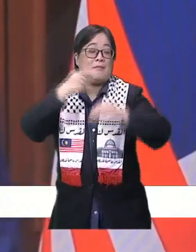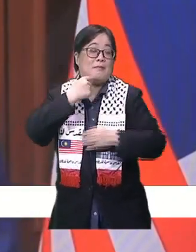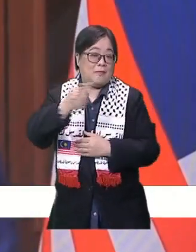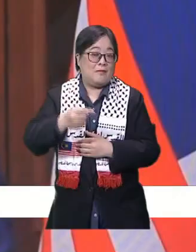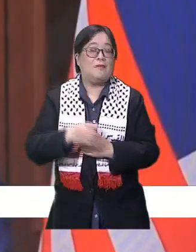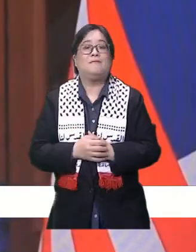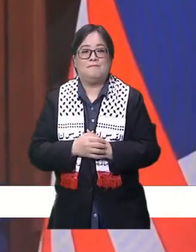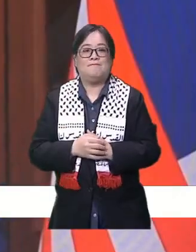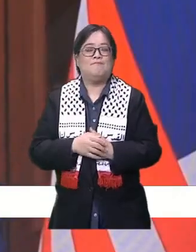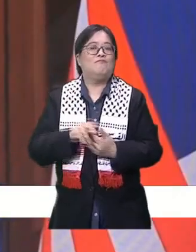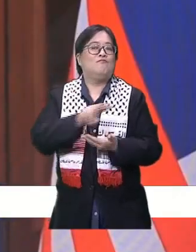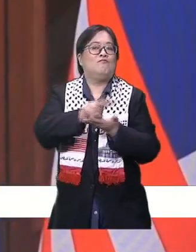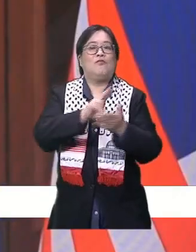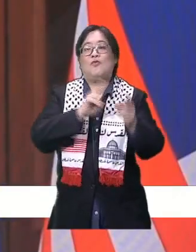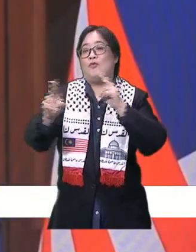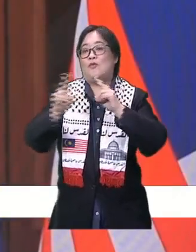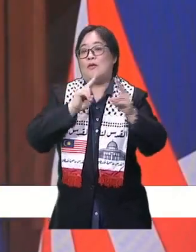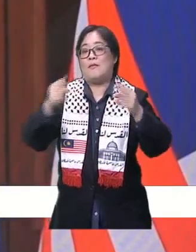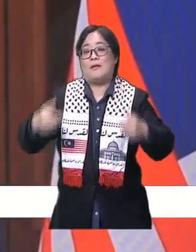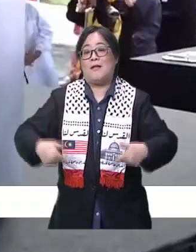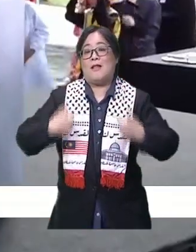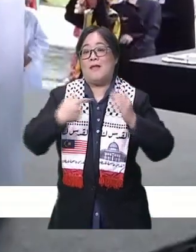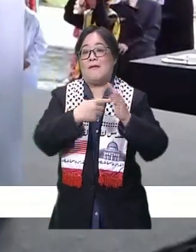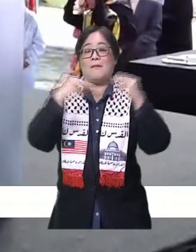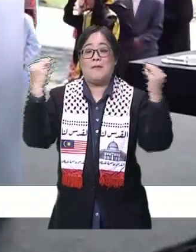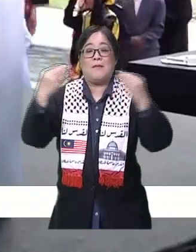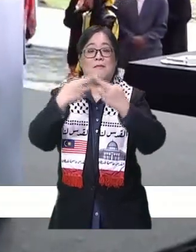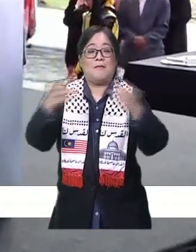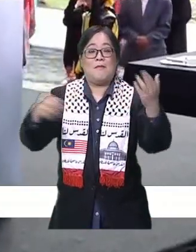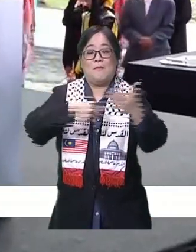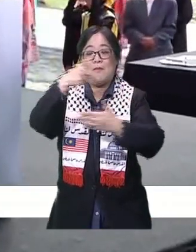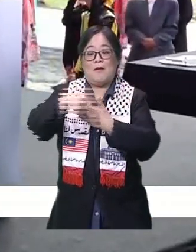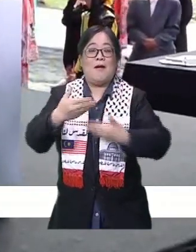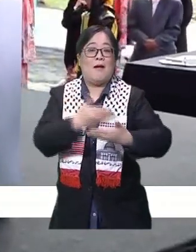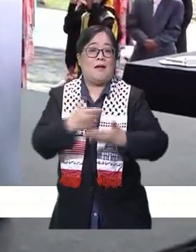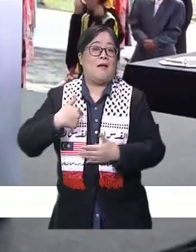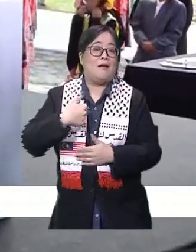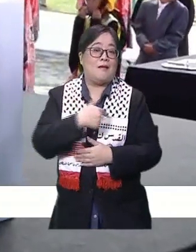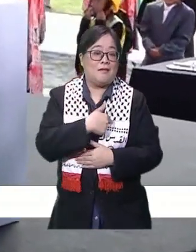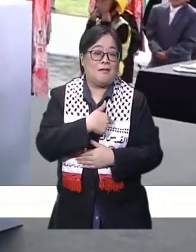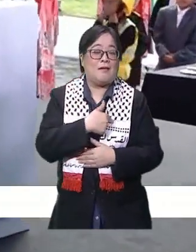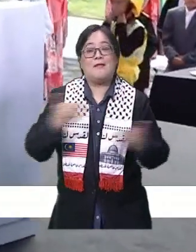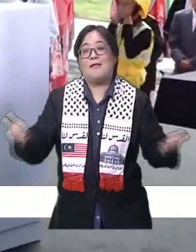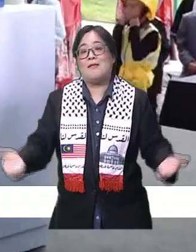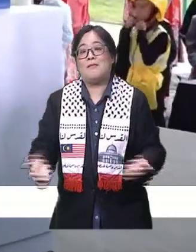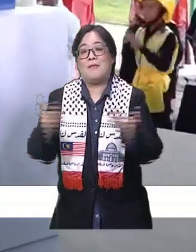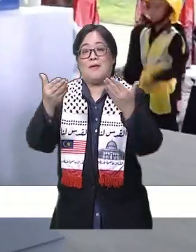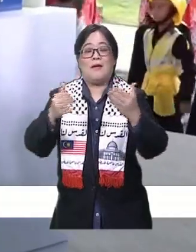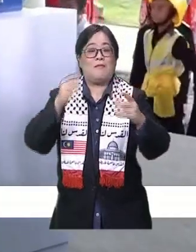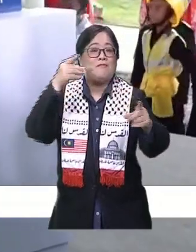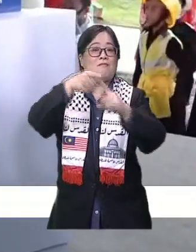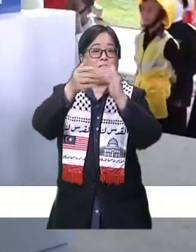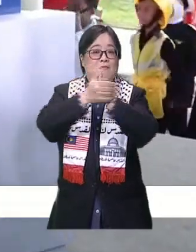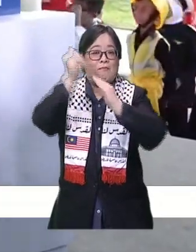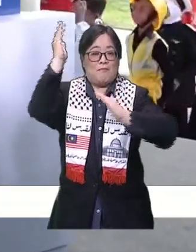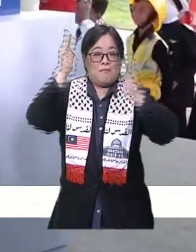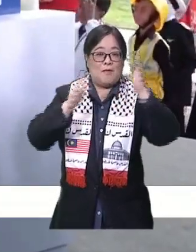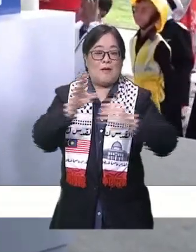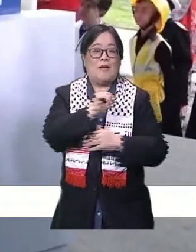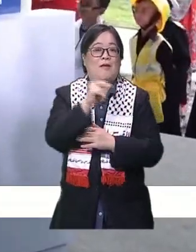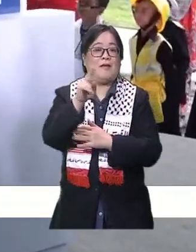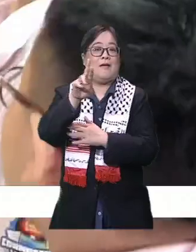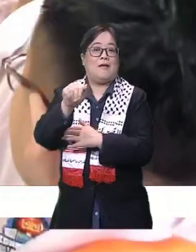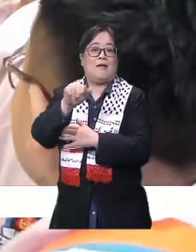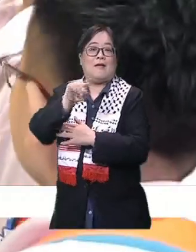demikian menerusi rakaman ucapan yang disiarkan pada Majlis Pelancaran Program Anak Kita Semarak Potensi Malaysia di Sekolah Kebangsaan